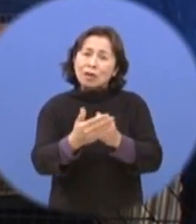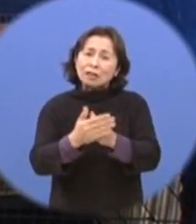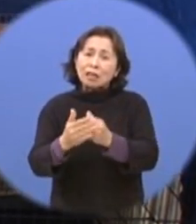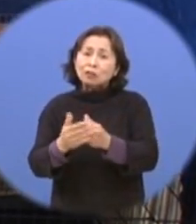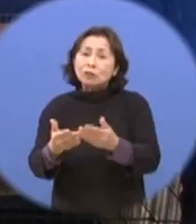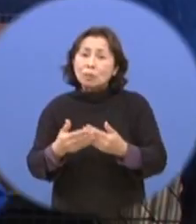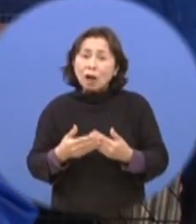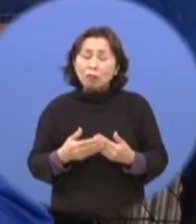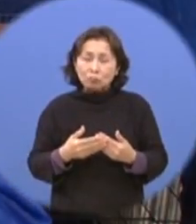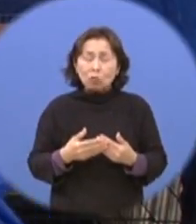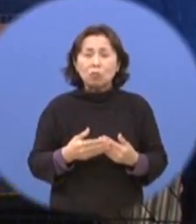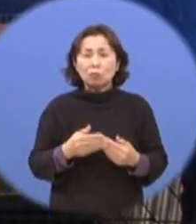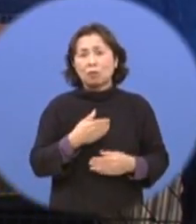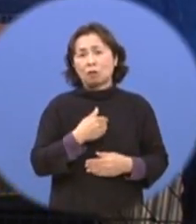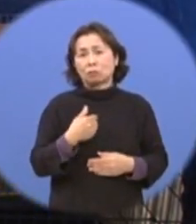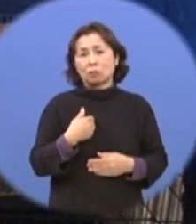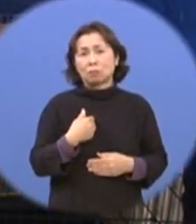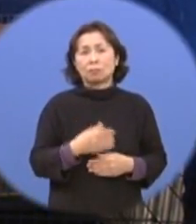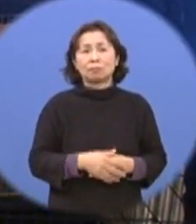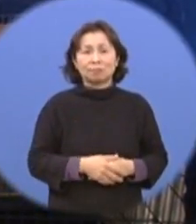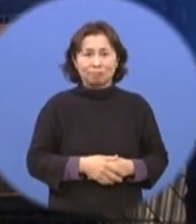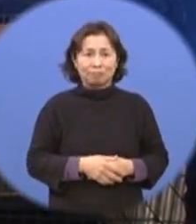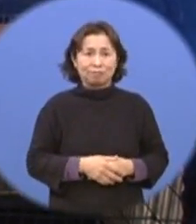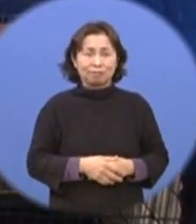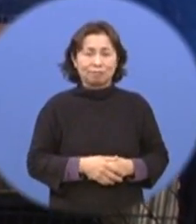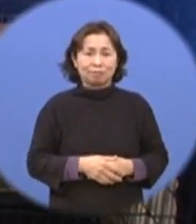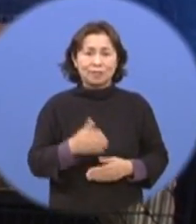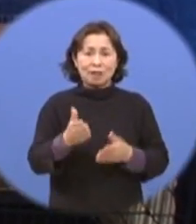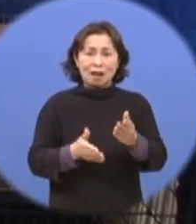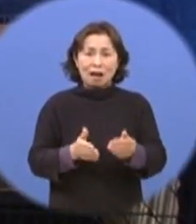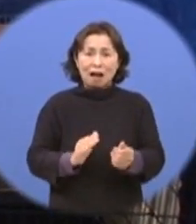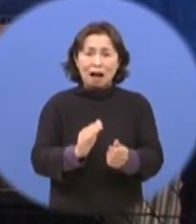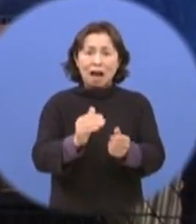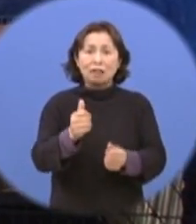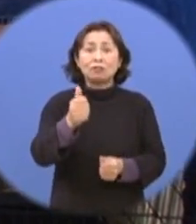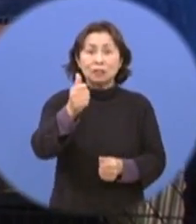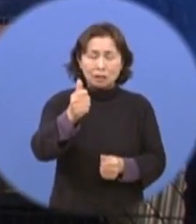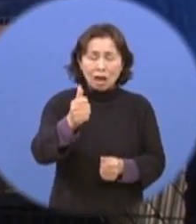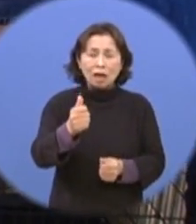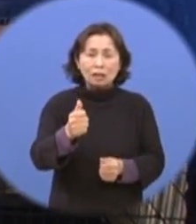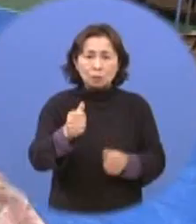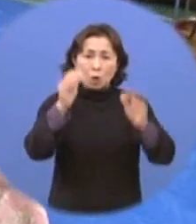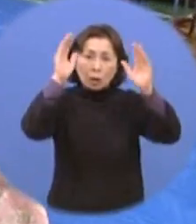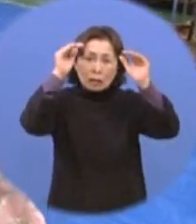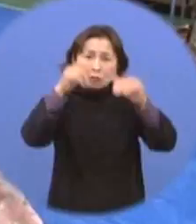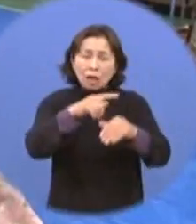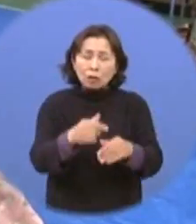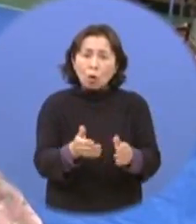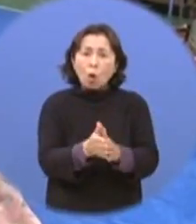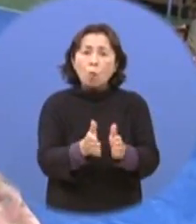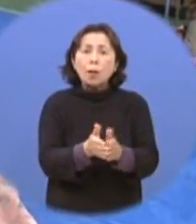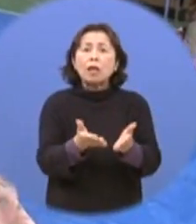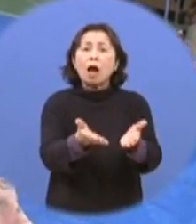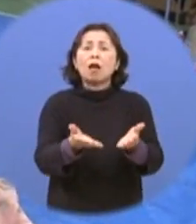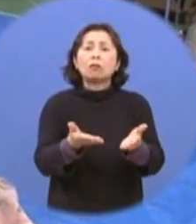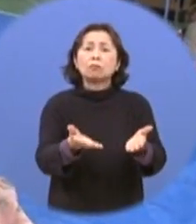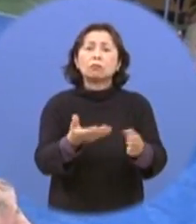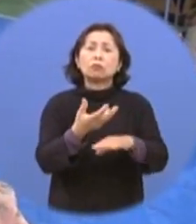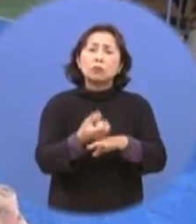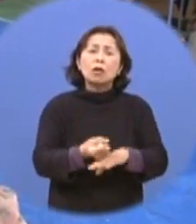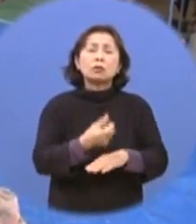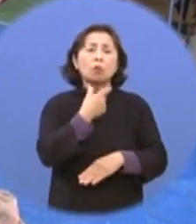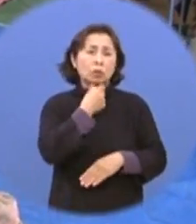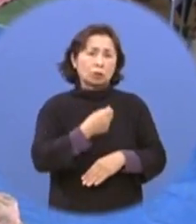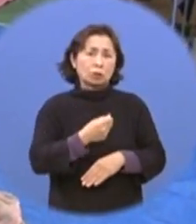話をしましたもちろん患者自身が褒める習慣をつけていただくということによって女たち